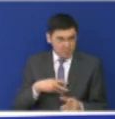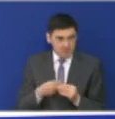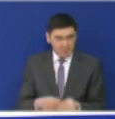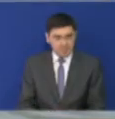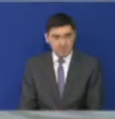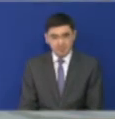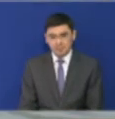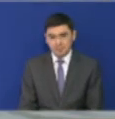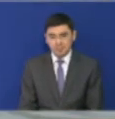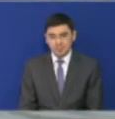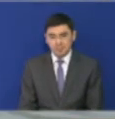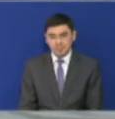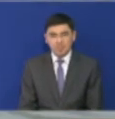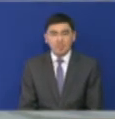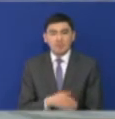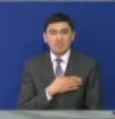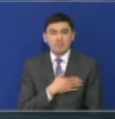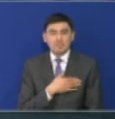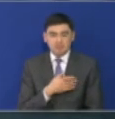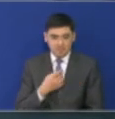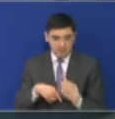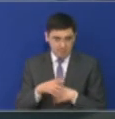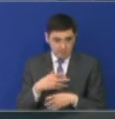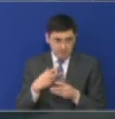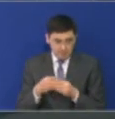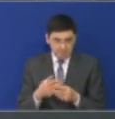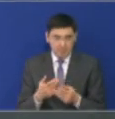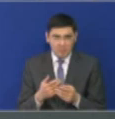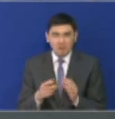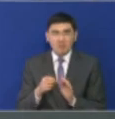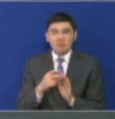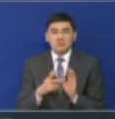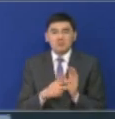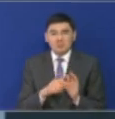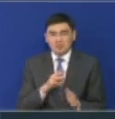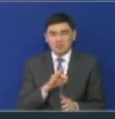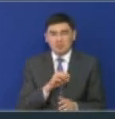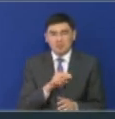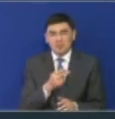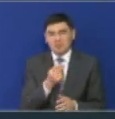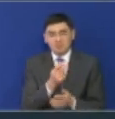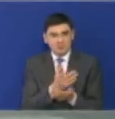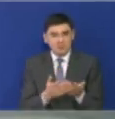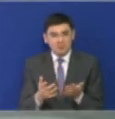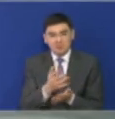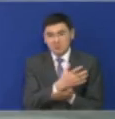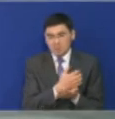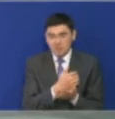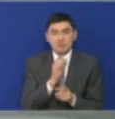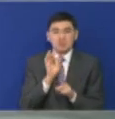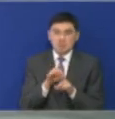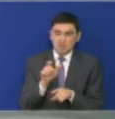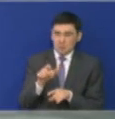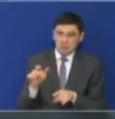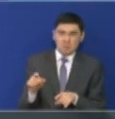видеоматериале. Благотворительный фонд «Бизбергемес» с помощью меценатов собрал 18 миллиардов 899 миллионов тенге для оказания